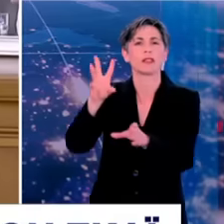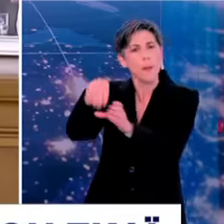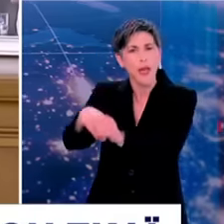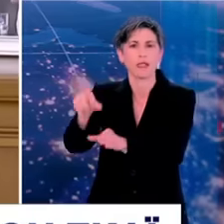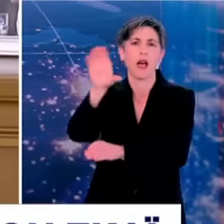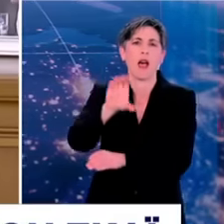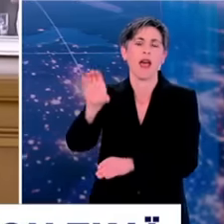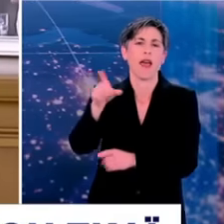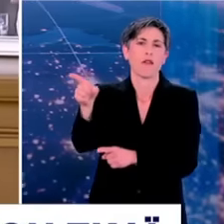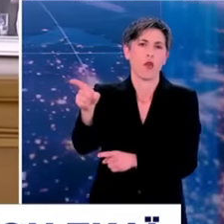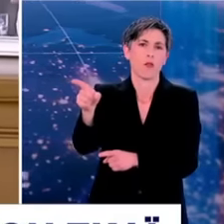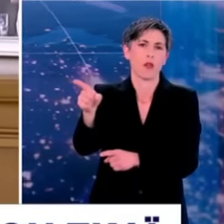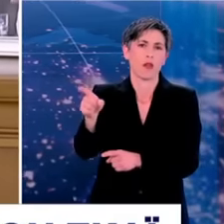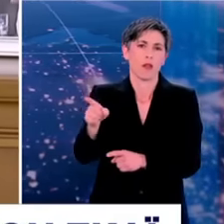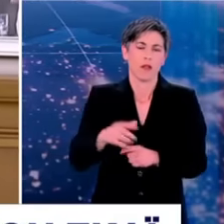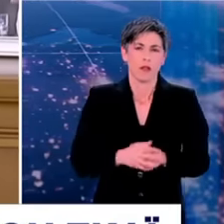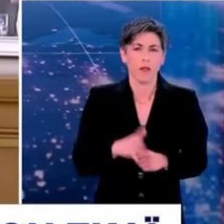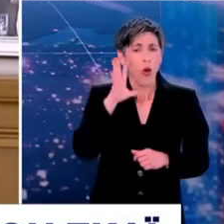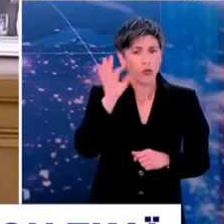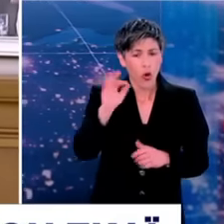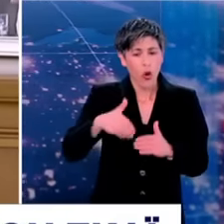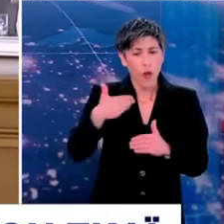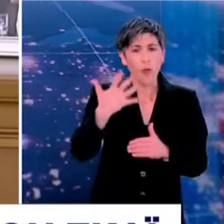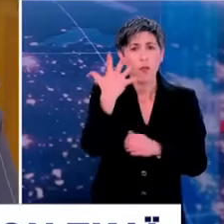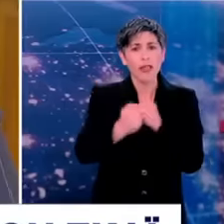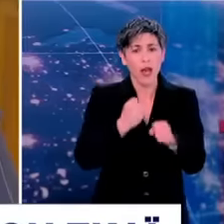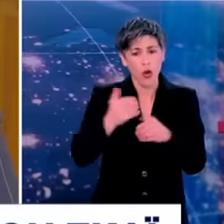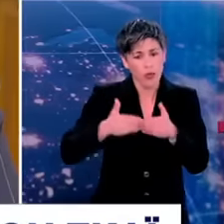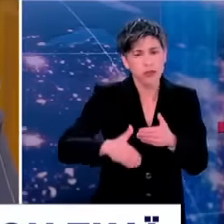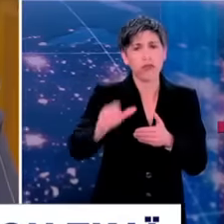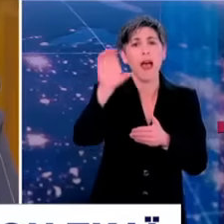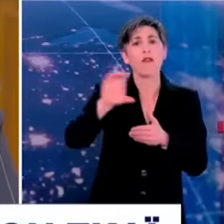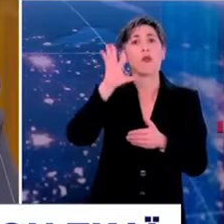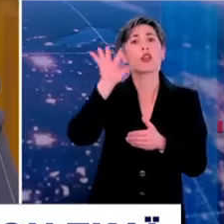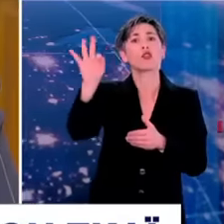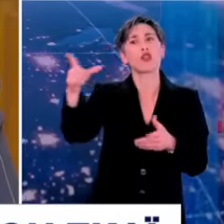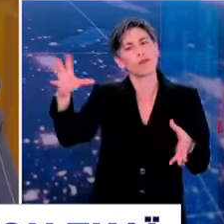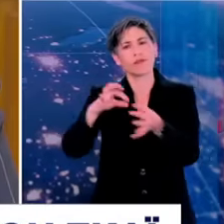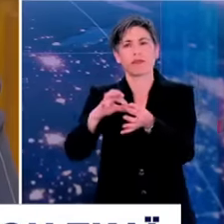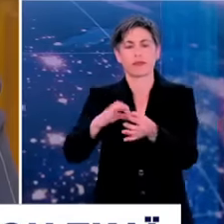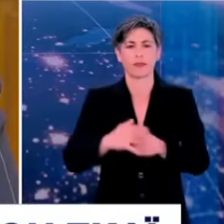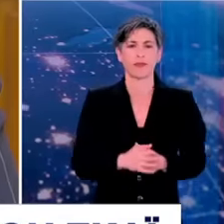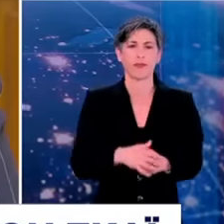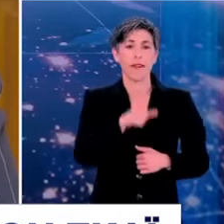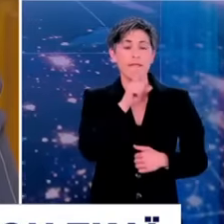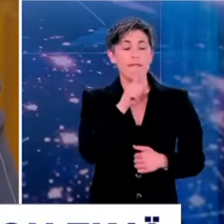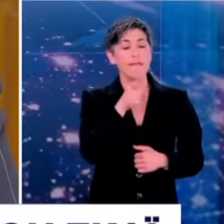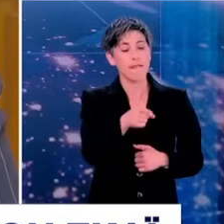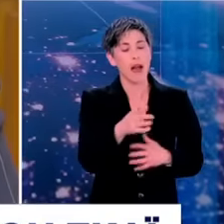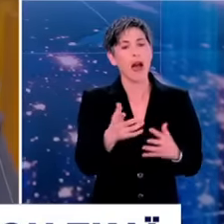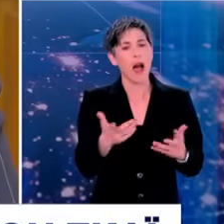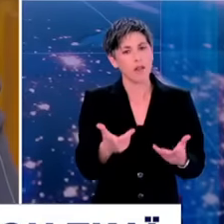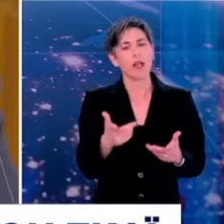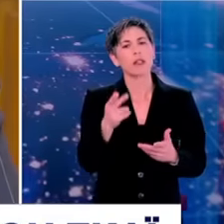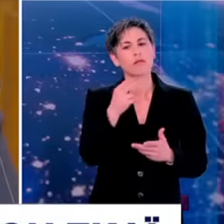εκπροσωπηθεί στον συσχετισμό των δυνάμεων για τον επόμενο πενταετή ευρωπαϊκό κύκλο. Αυτές σας τις επιδιώξεις μπορεί να τις υπηρετήσουν τα πρόσωπα που